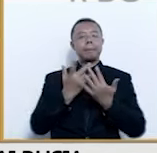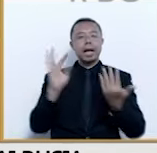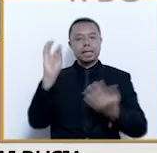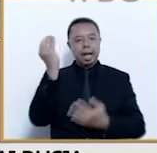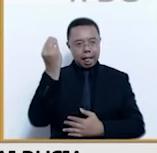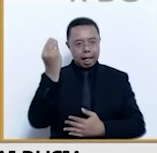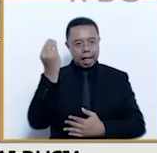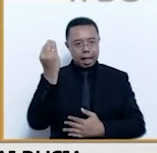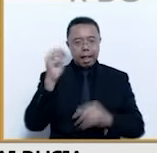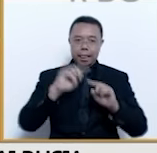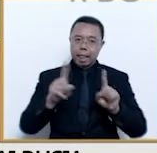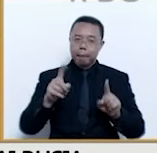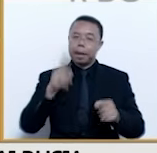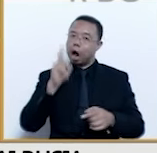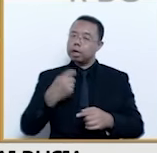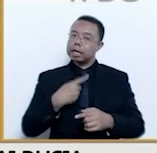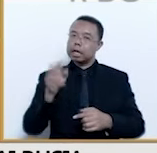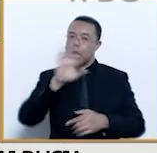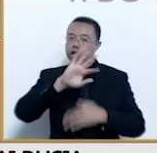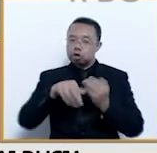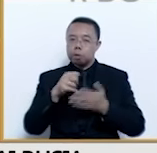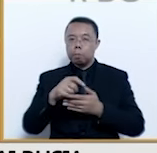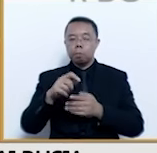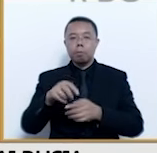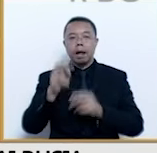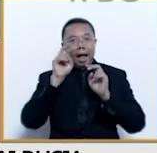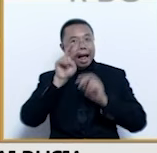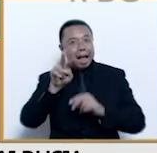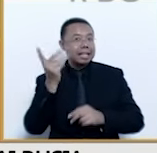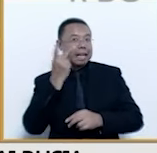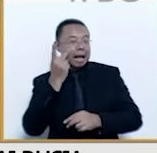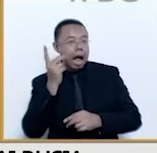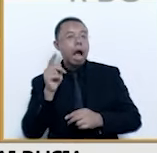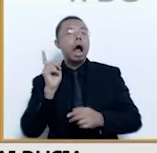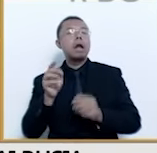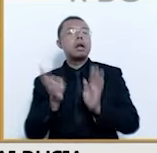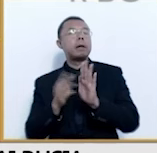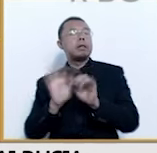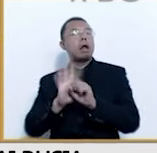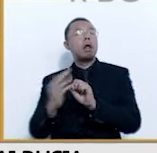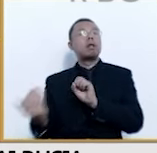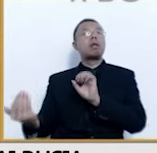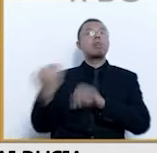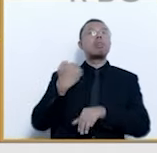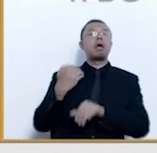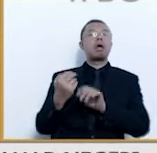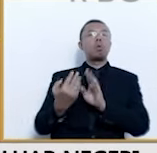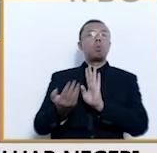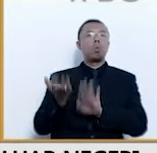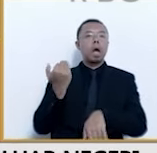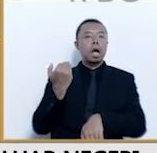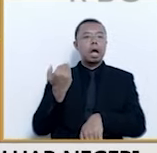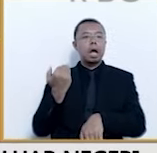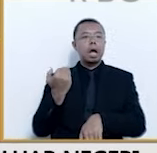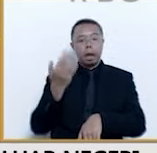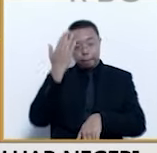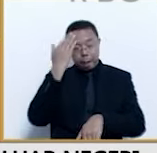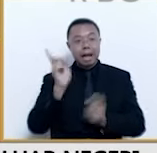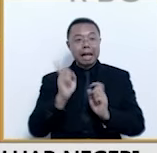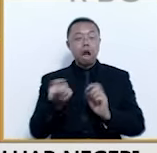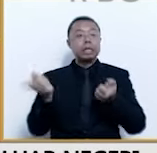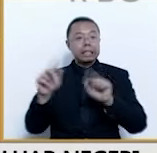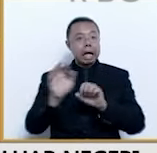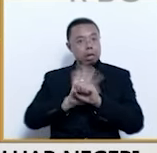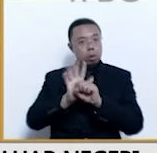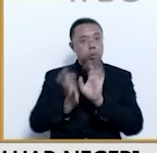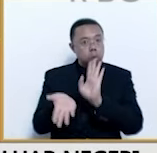Jakarta namun yang perlu kita semua waspadai adalah potensi pandemi berikutnya karena kalau sampai